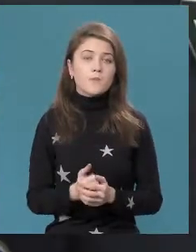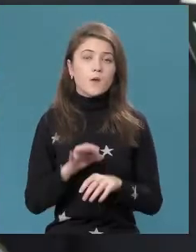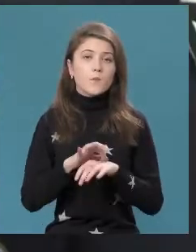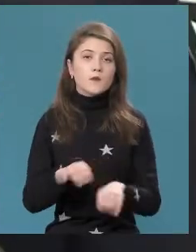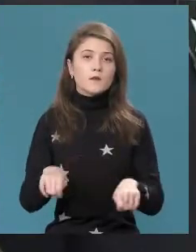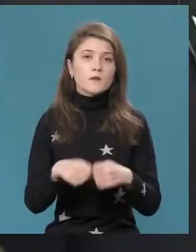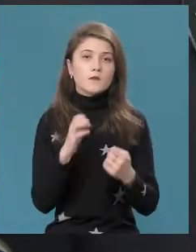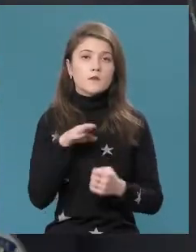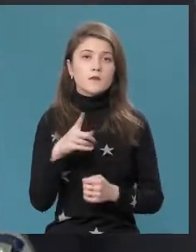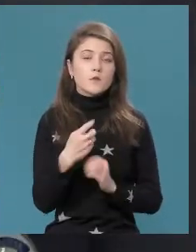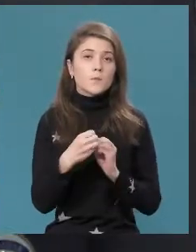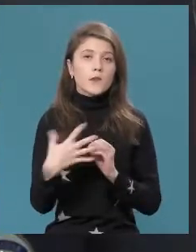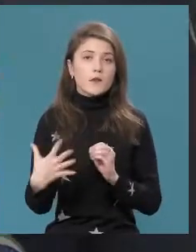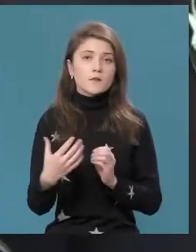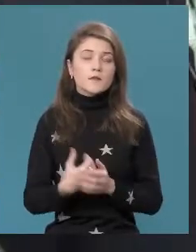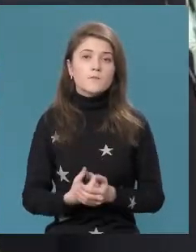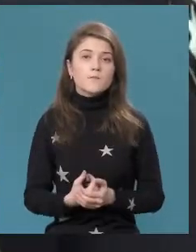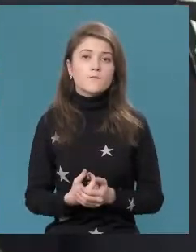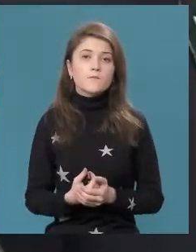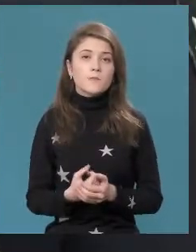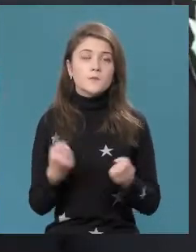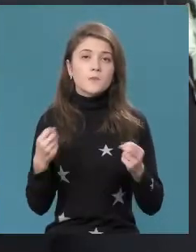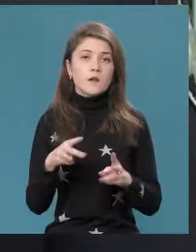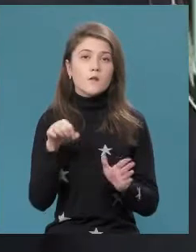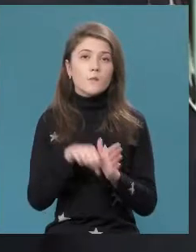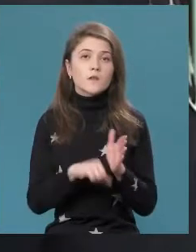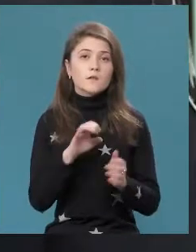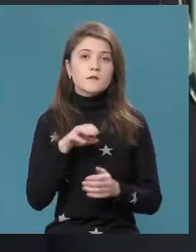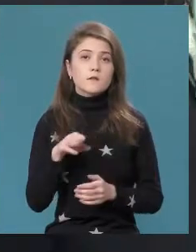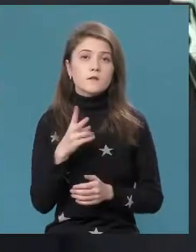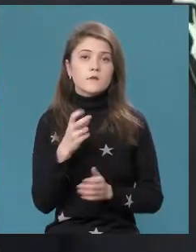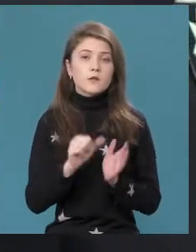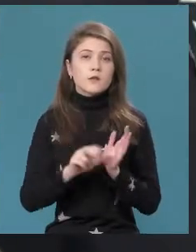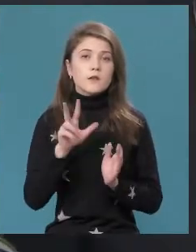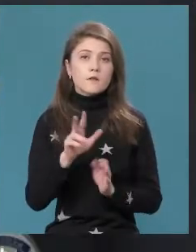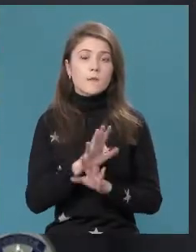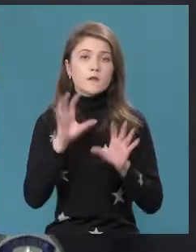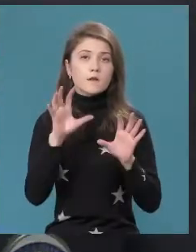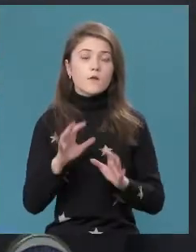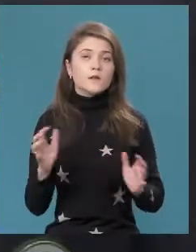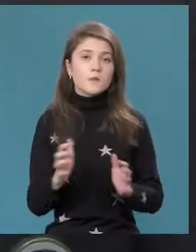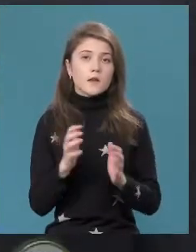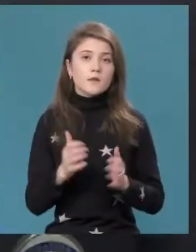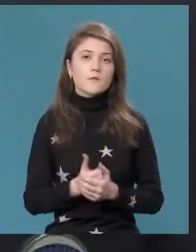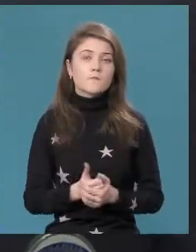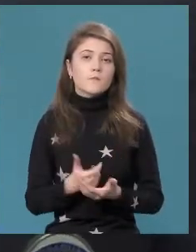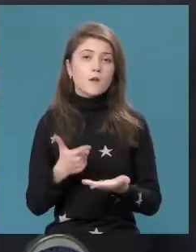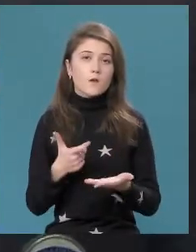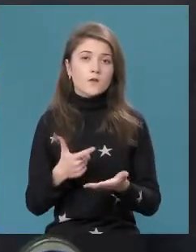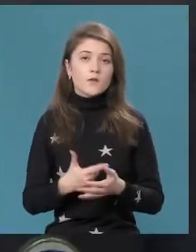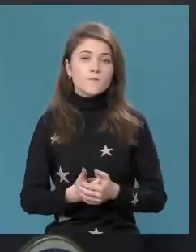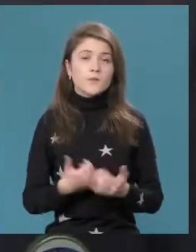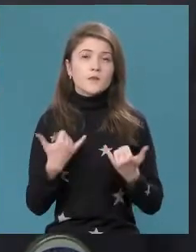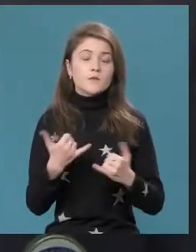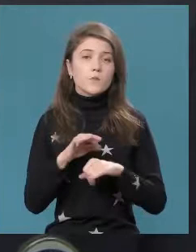статтями 115 «Умисне вбивство» та статтею 263 «Незаконне зберігання вогнепальної зброї». Зараз